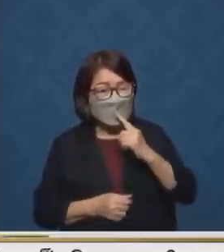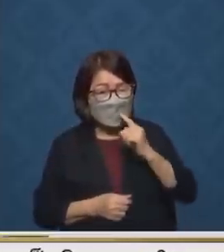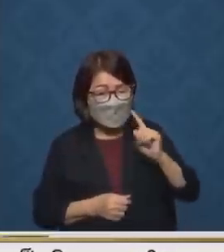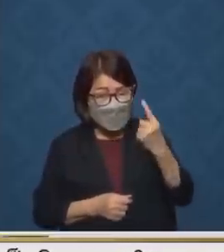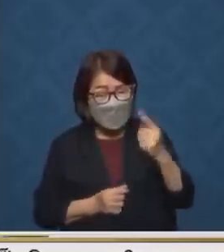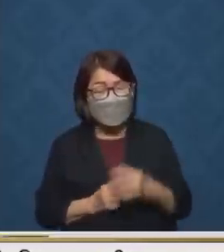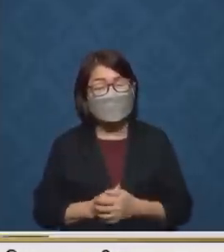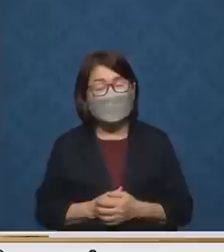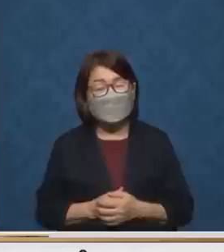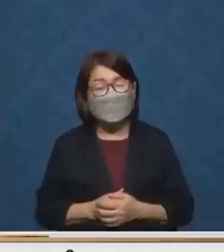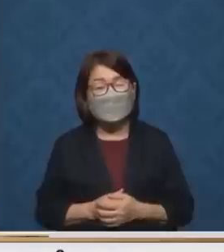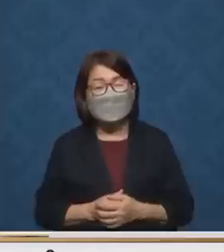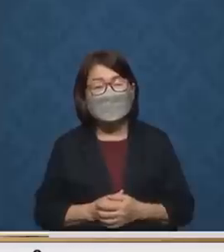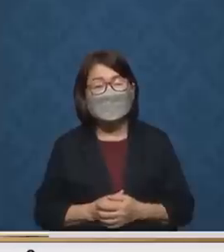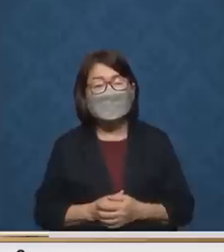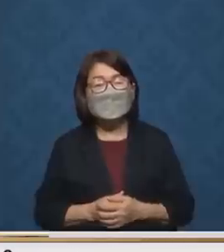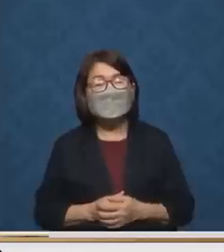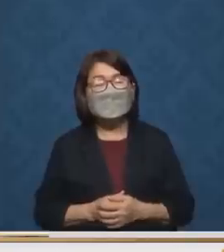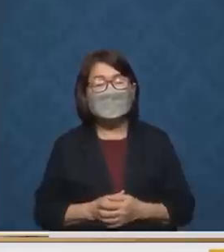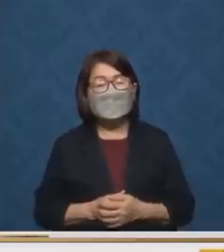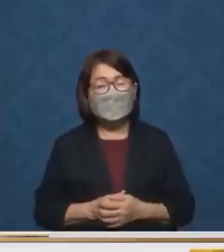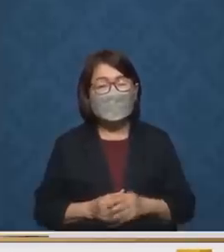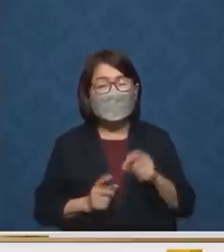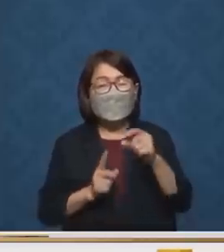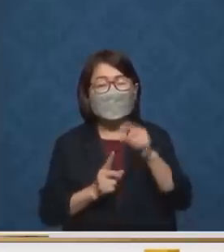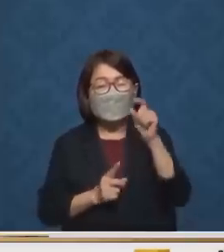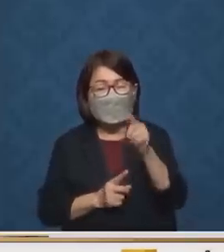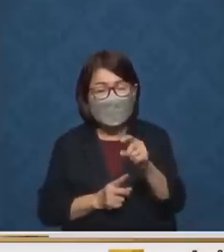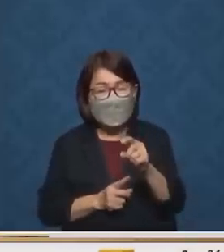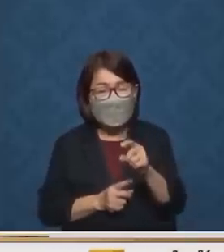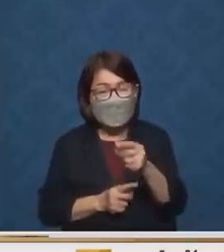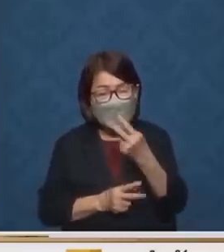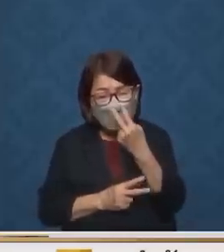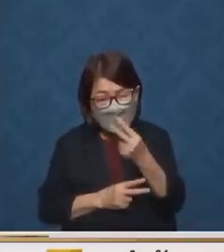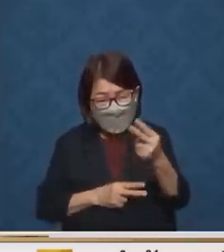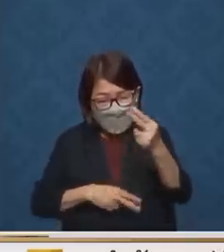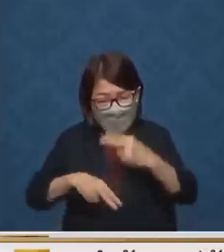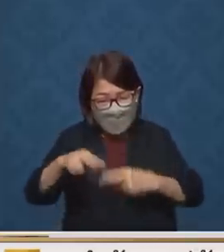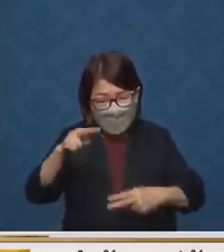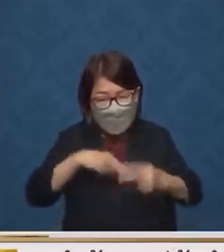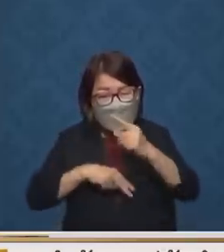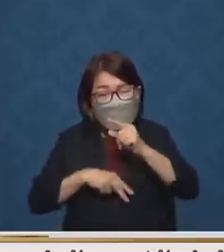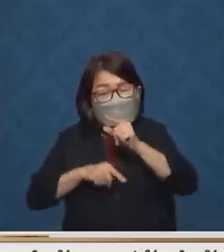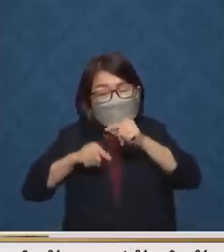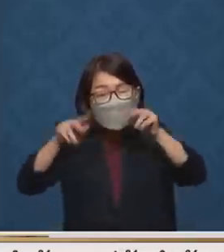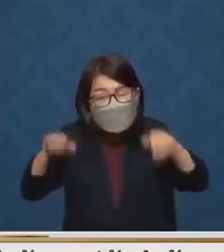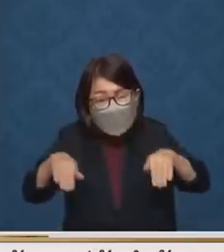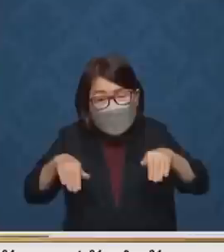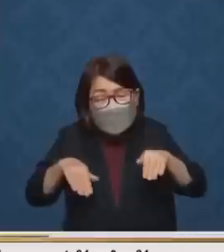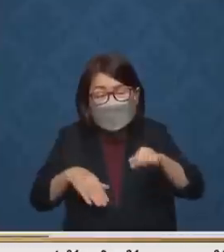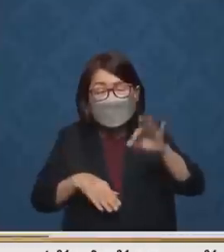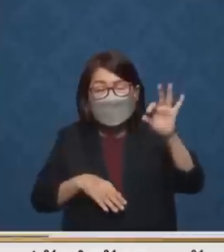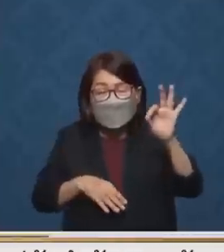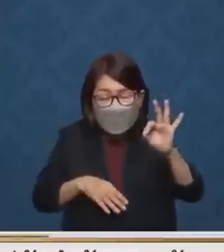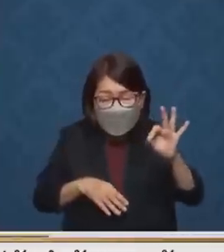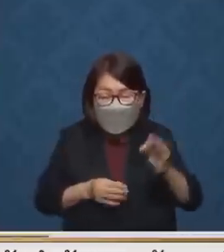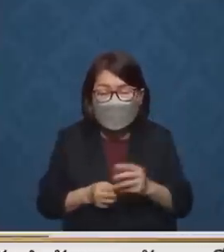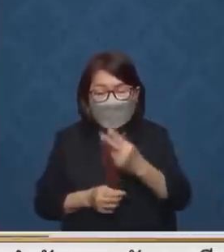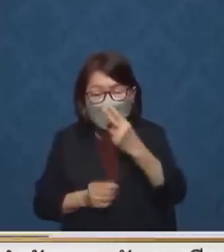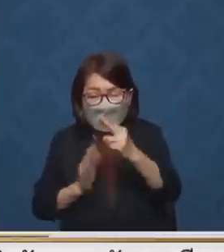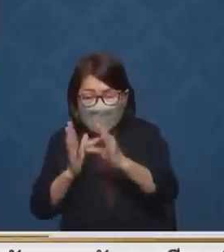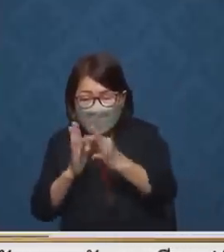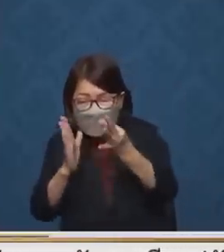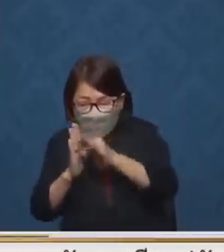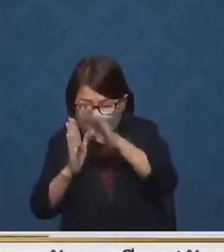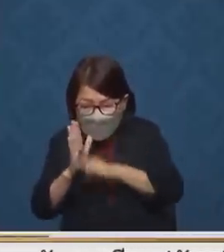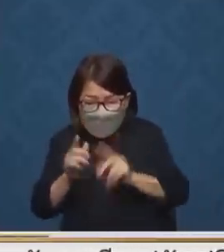การที่ท่านมีคำสั่งให้ดูแลเพจ Facebook, Twitter อะไรต่างๆและให้เจ้าหน้าที่ประจำหน่วยประจำ